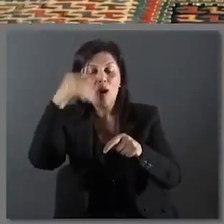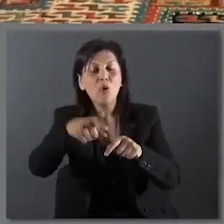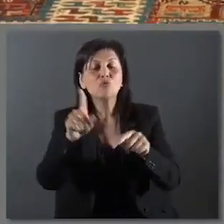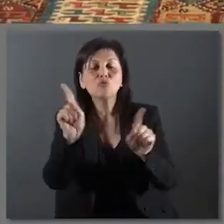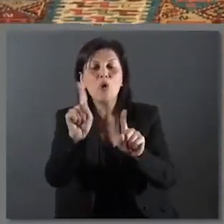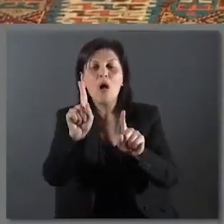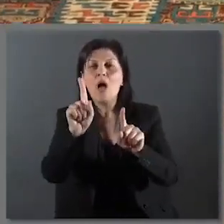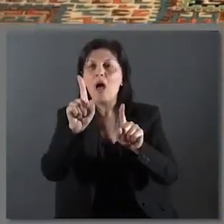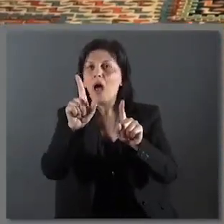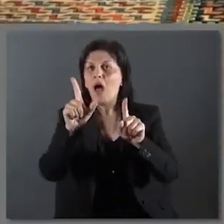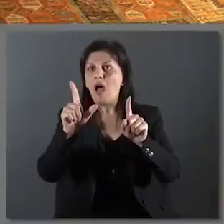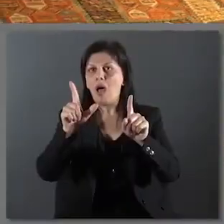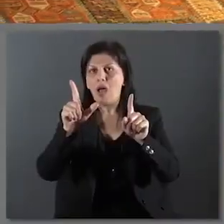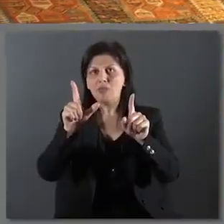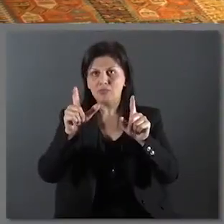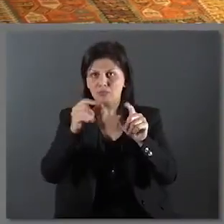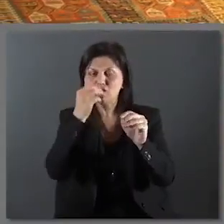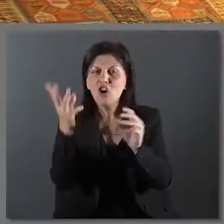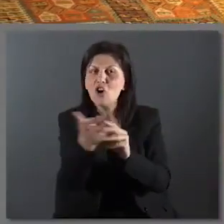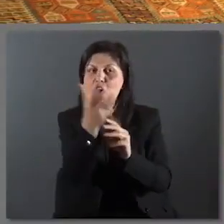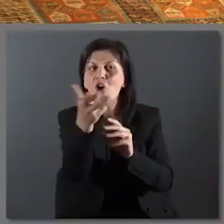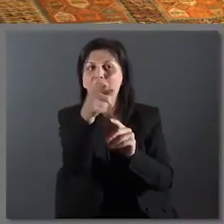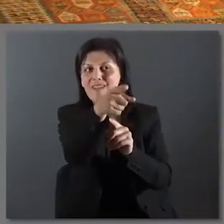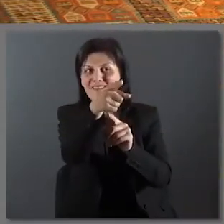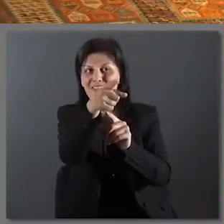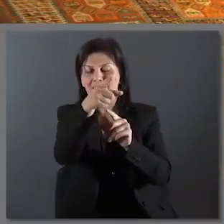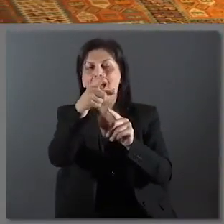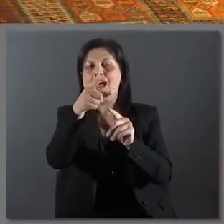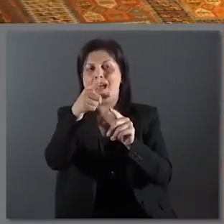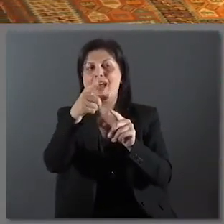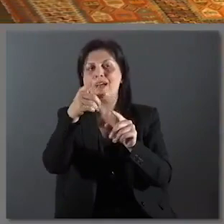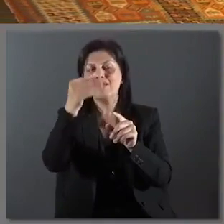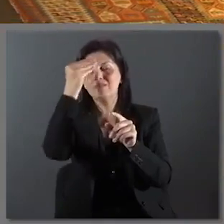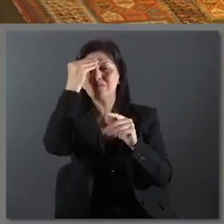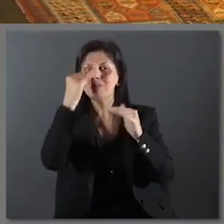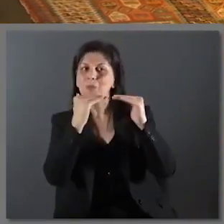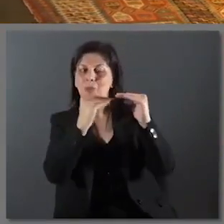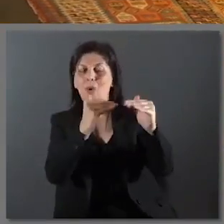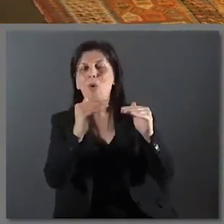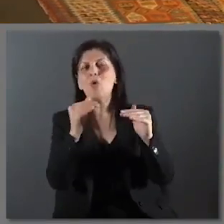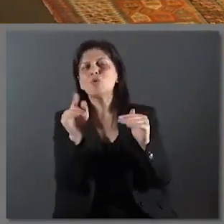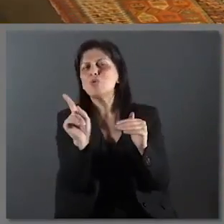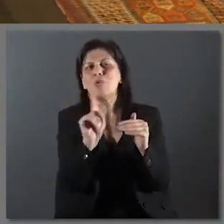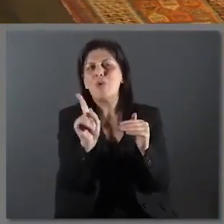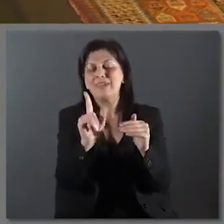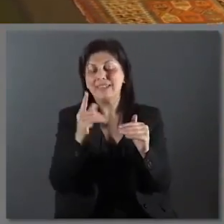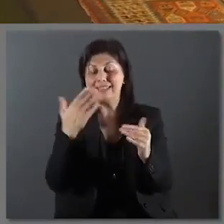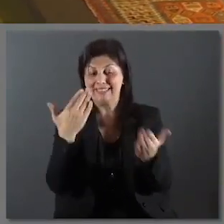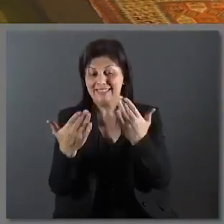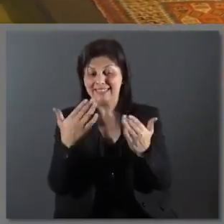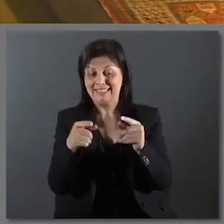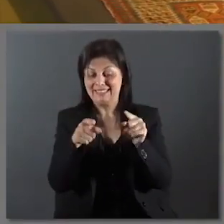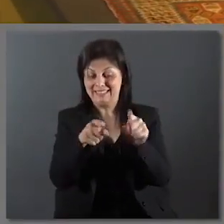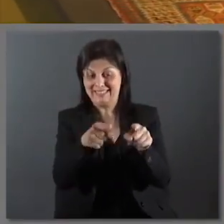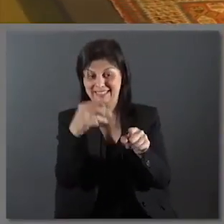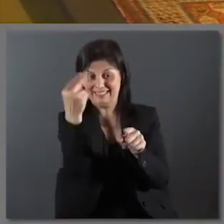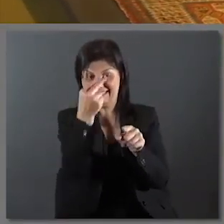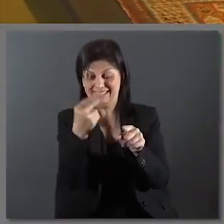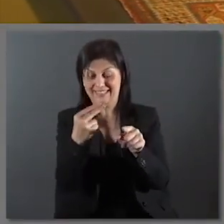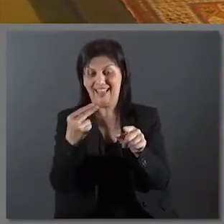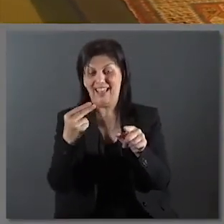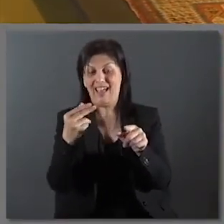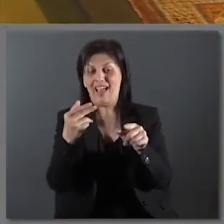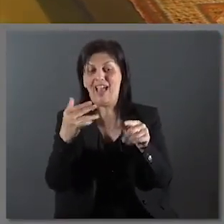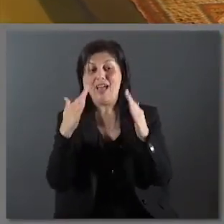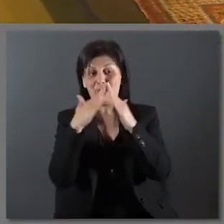əjdahanı simvolizə edirdi. Əjdaha isə suyu təmsil edirdi, bolluq rəmzi hesab olunurdu. Yəni, belə bir düşüncə var idi ki,